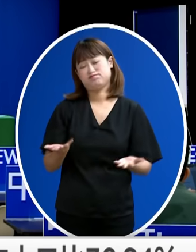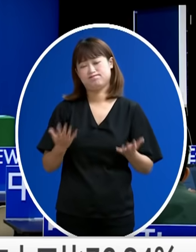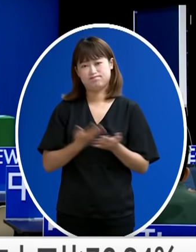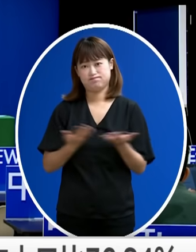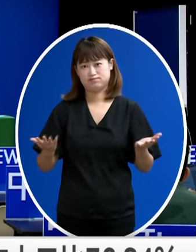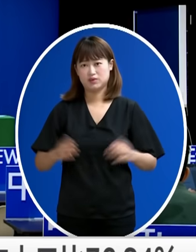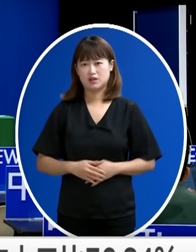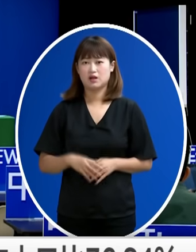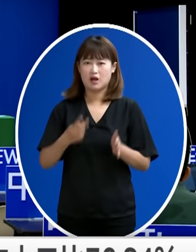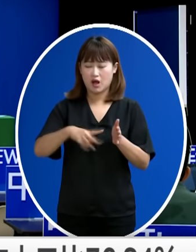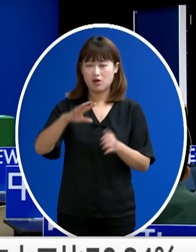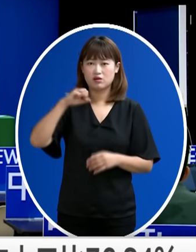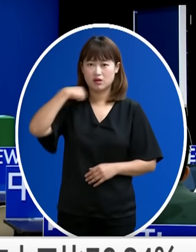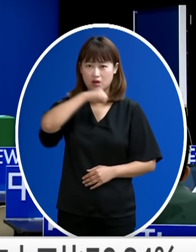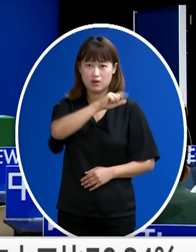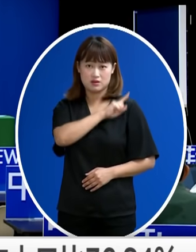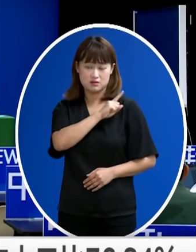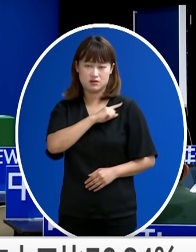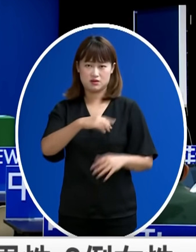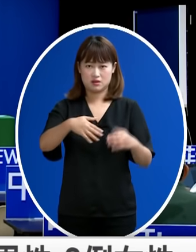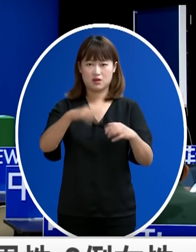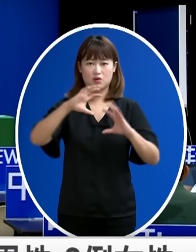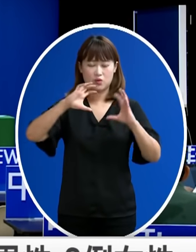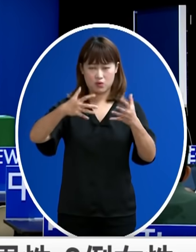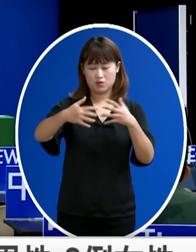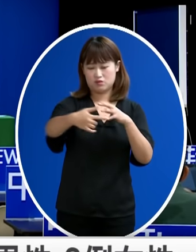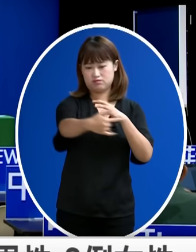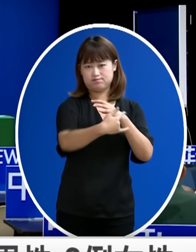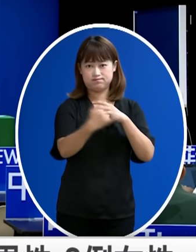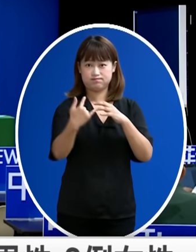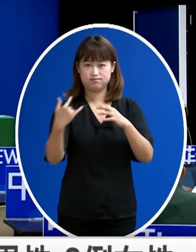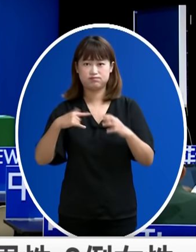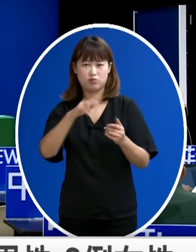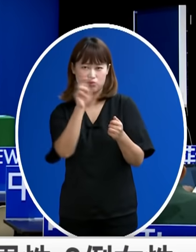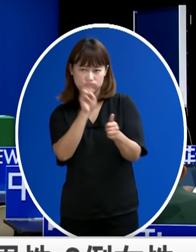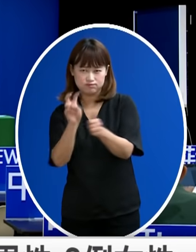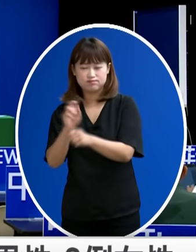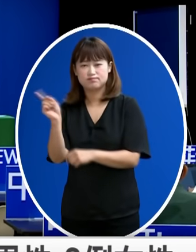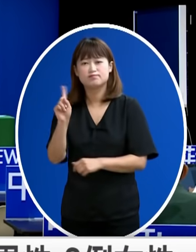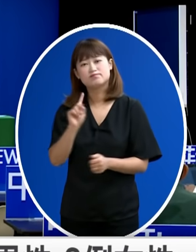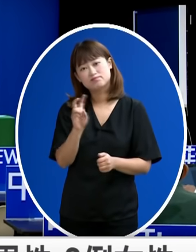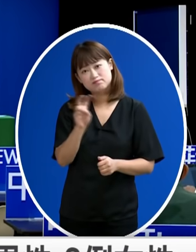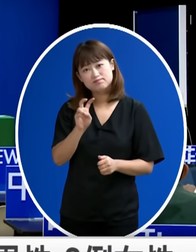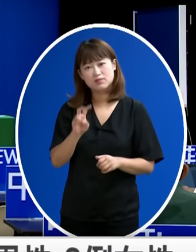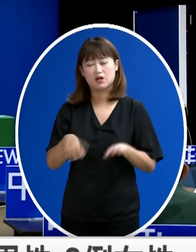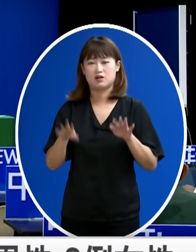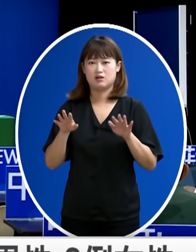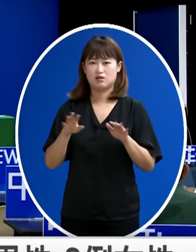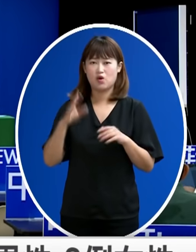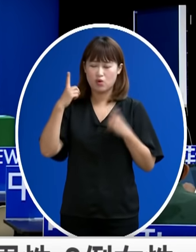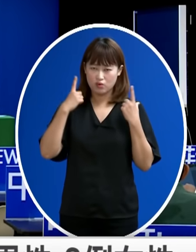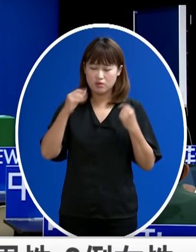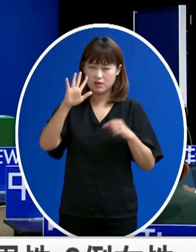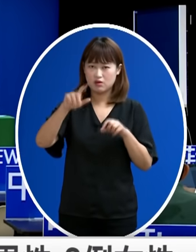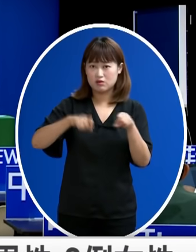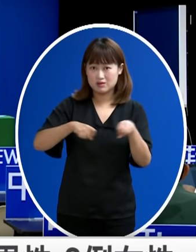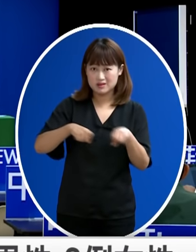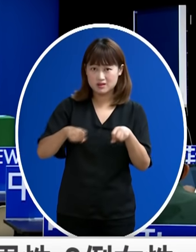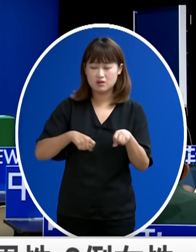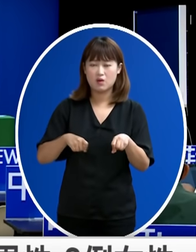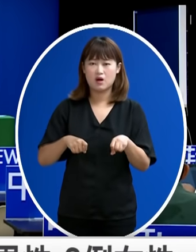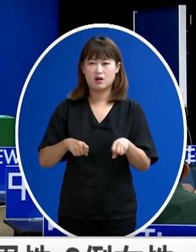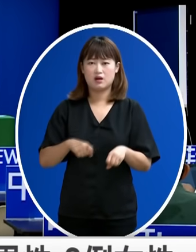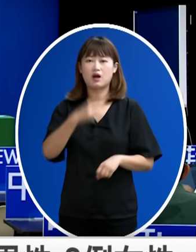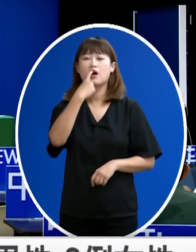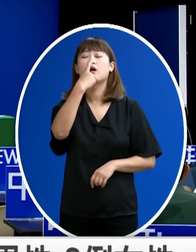边境管制，之前指挥中心的规划是说未来要用综合抗体的浓度来做标准，而不是看厂牌嘛。那想问一